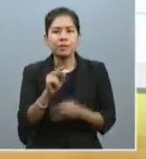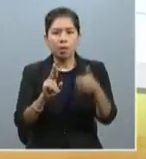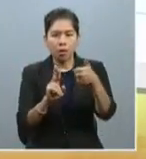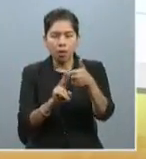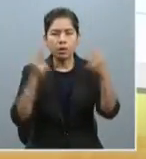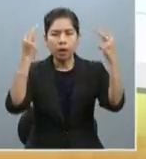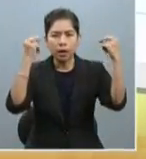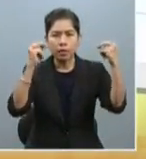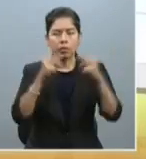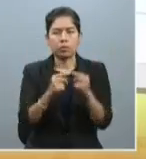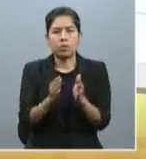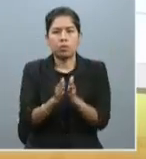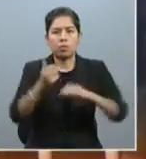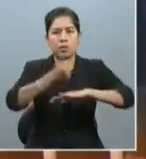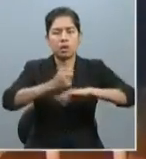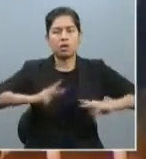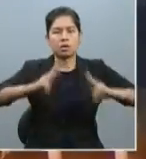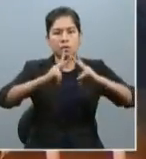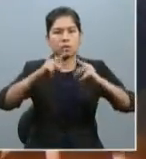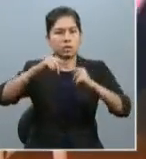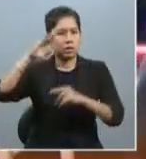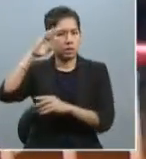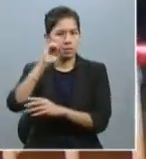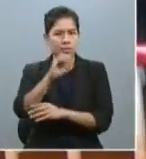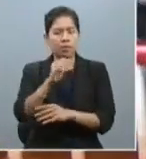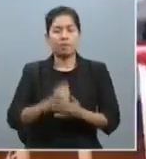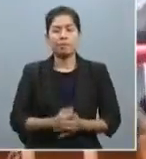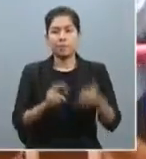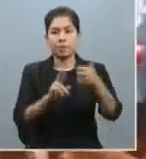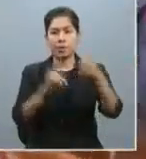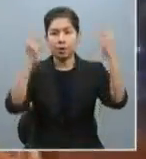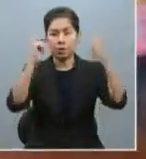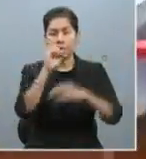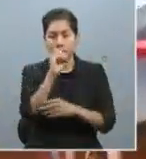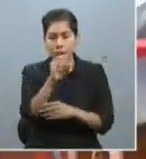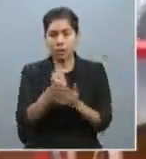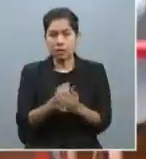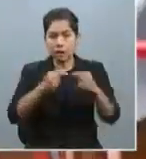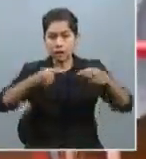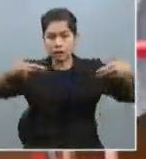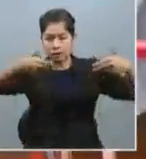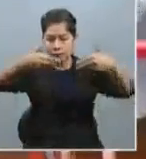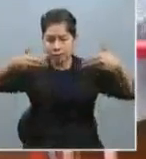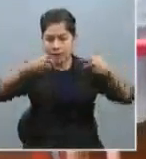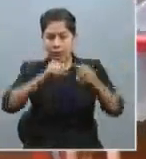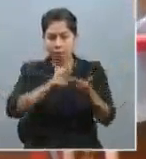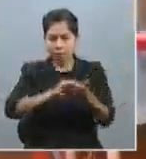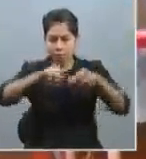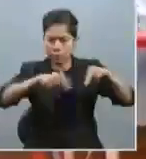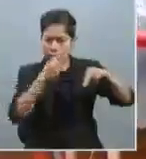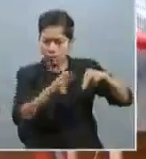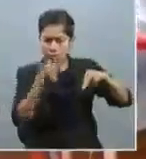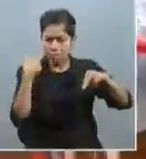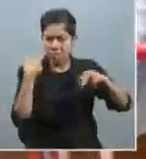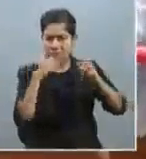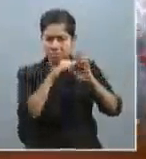นตรีและรัฐมนตรีว่าการกระทรวงกลาโหมพลเอกประวิตรวงษ์สุวรรณนะครับท่านบอกว่าจากการตรวจสอบกล้องวงจรปิดนี่ก็ถือว่ามีความคืบหน้